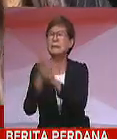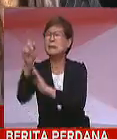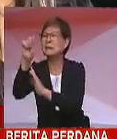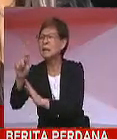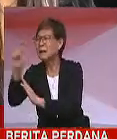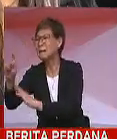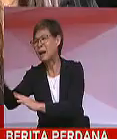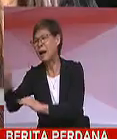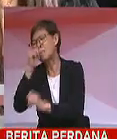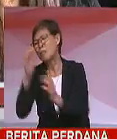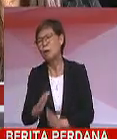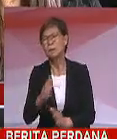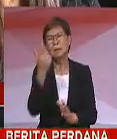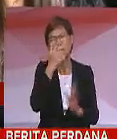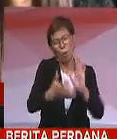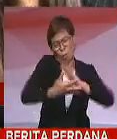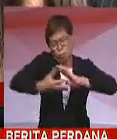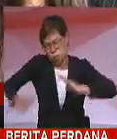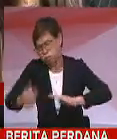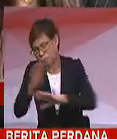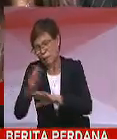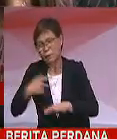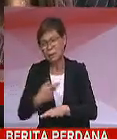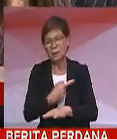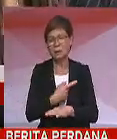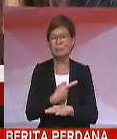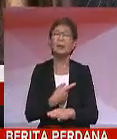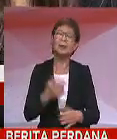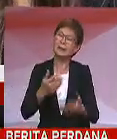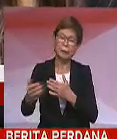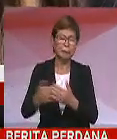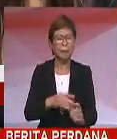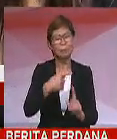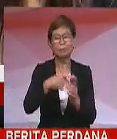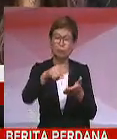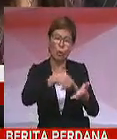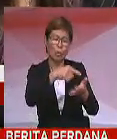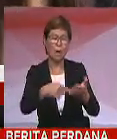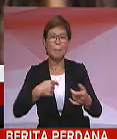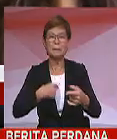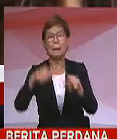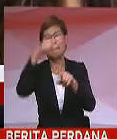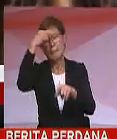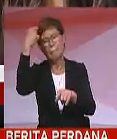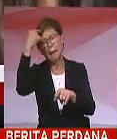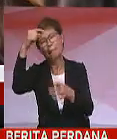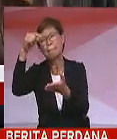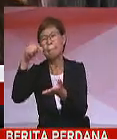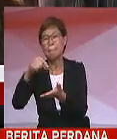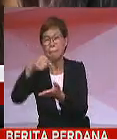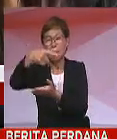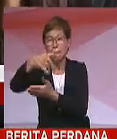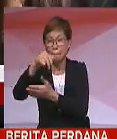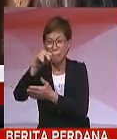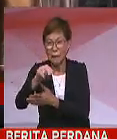ingin membayangi artis lain. Tapi kita orang ambil as positive comments. Contoh orang kata kita orang macam Blackpink ke apa, kita orang ambil